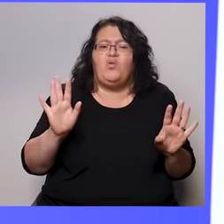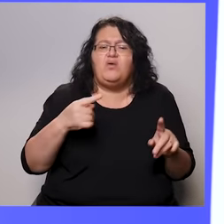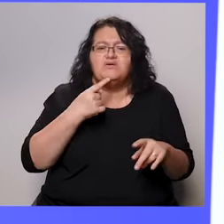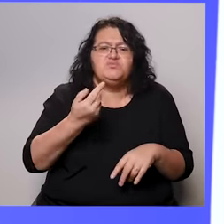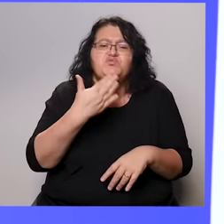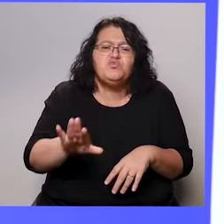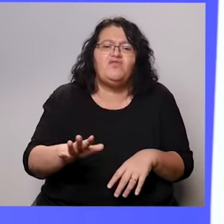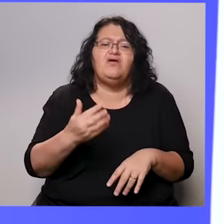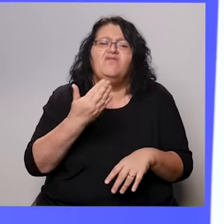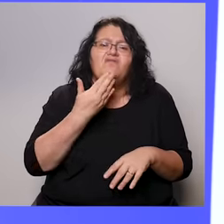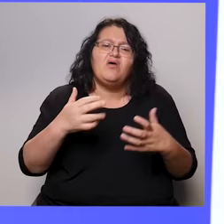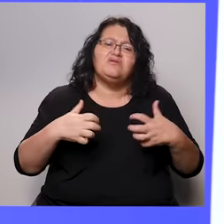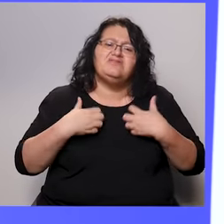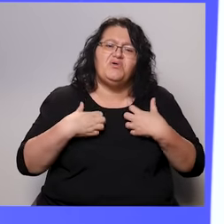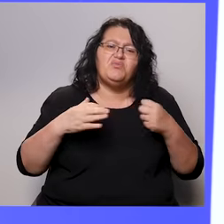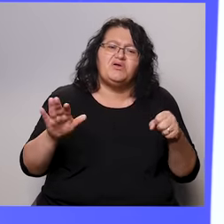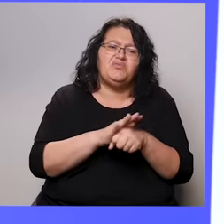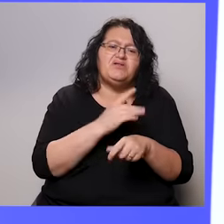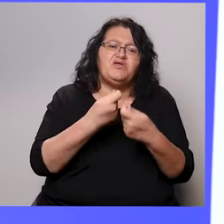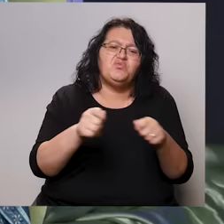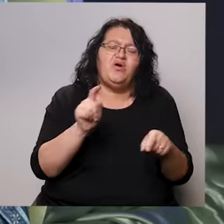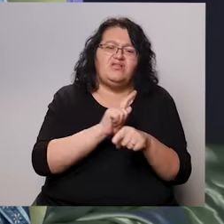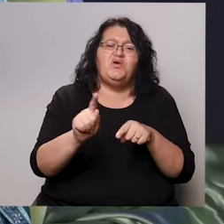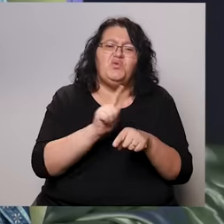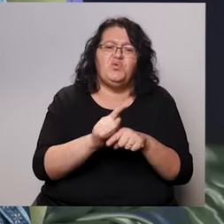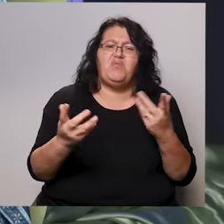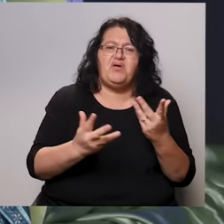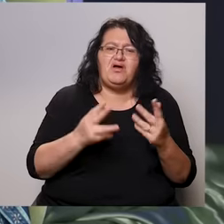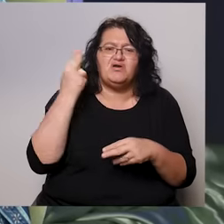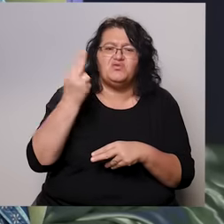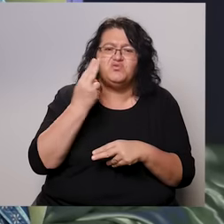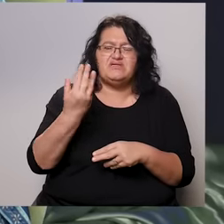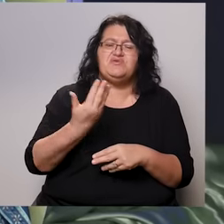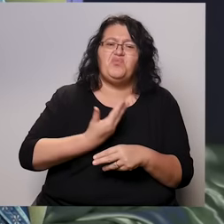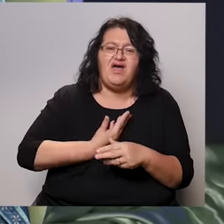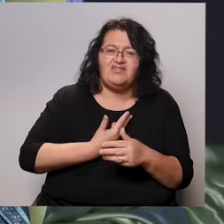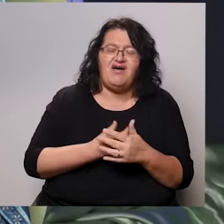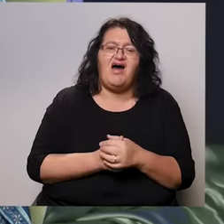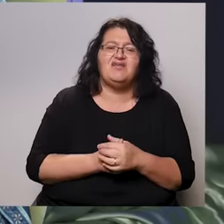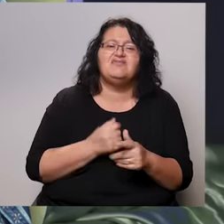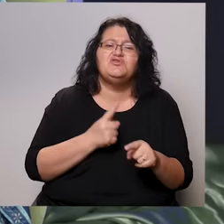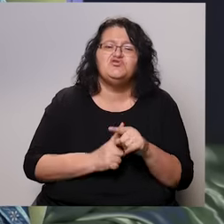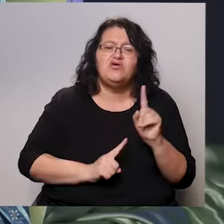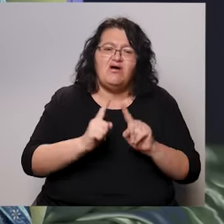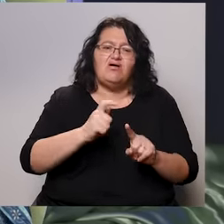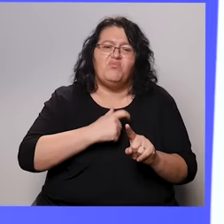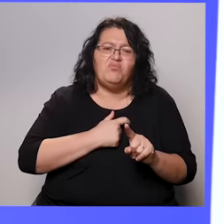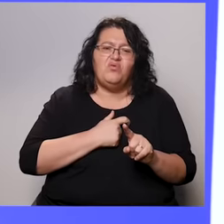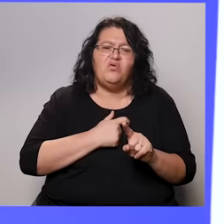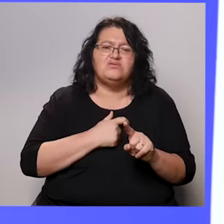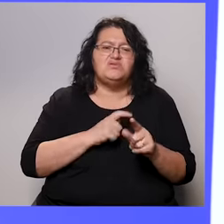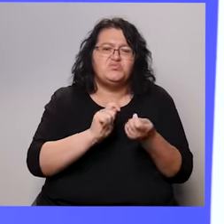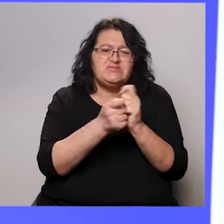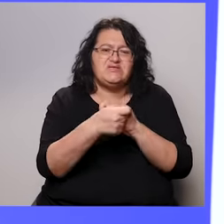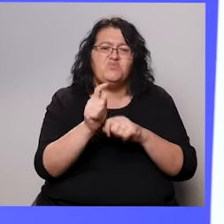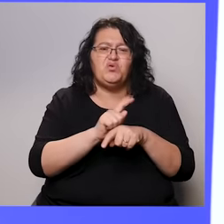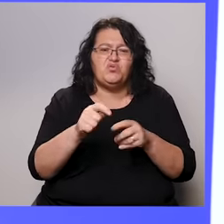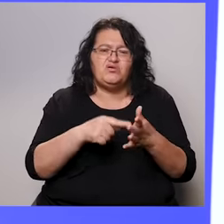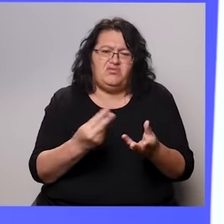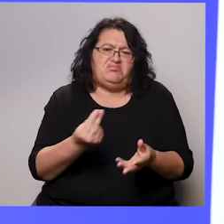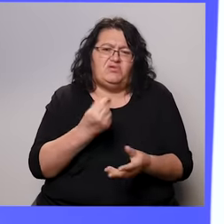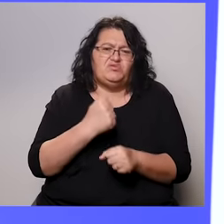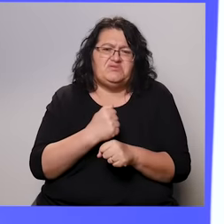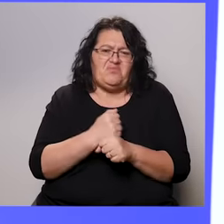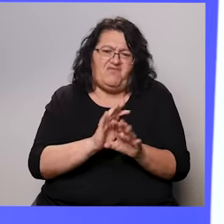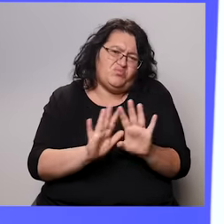vreau. Adică vreau să mă bucur din plin de toate lucrurile pe care Dumnezeu mi le-a dat și dacă pot să nu influențez lucrul ăsta, de ce să-l